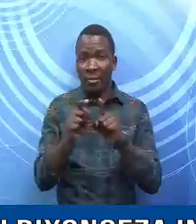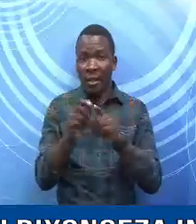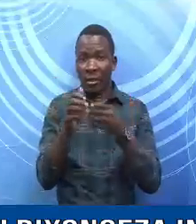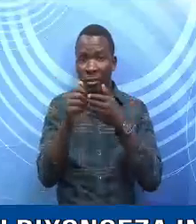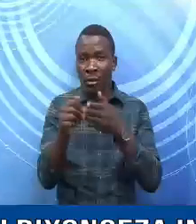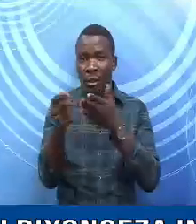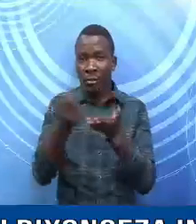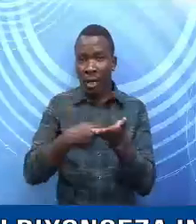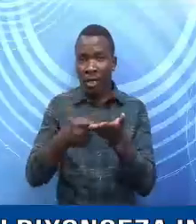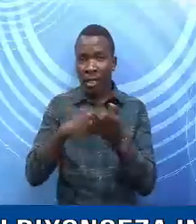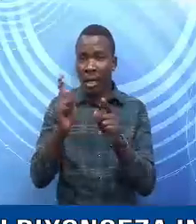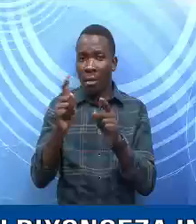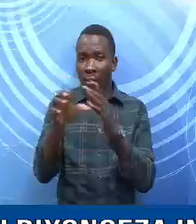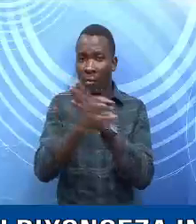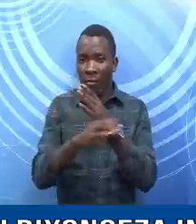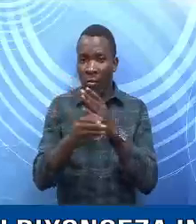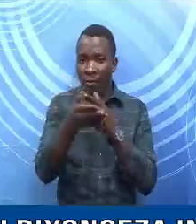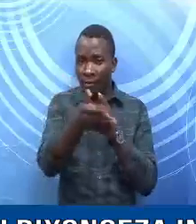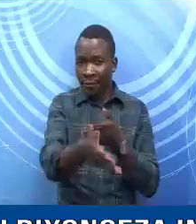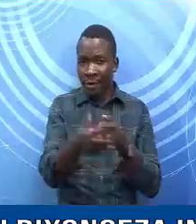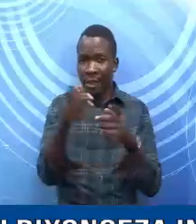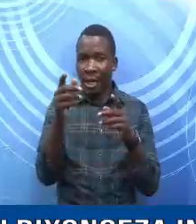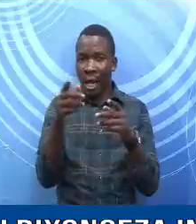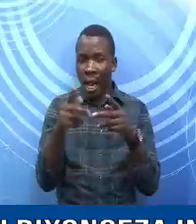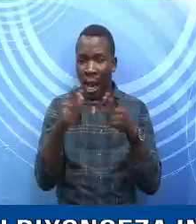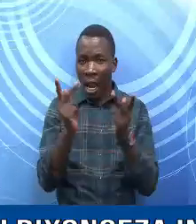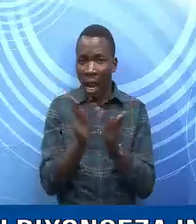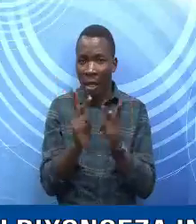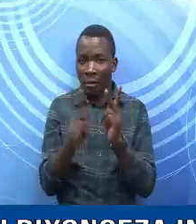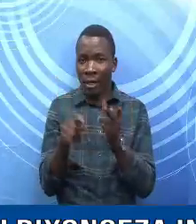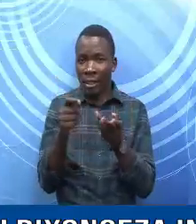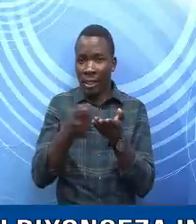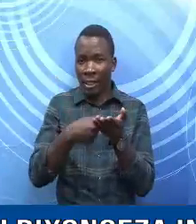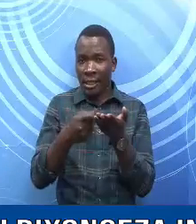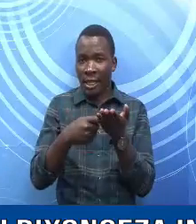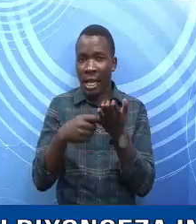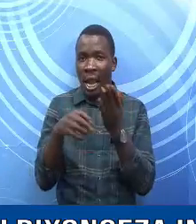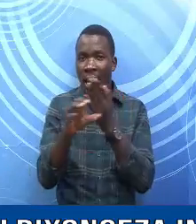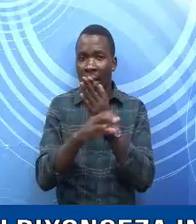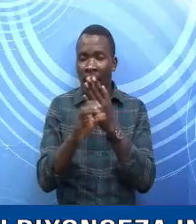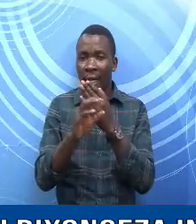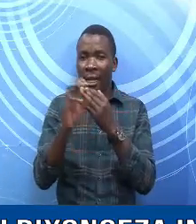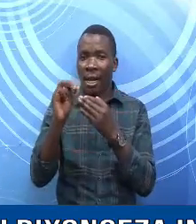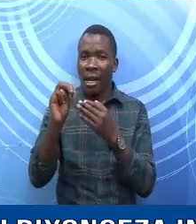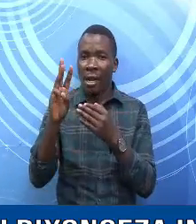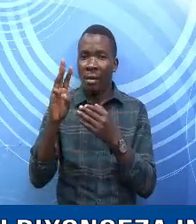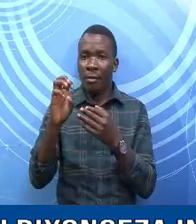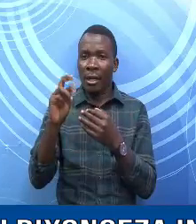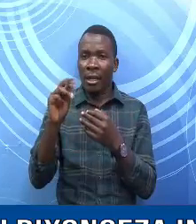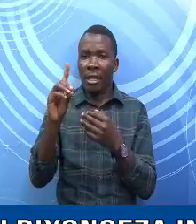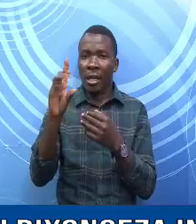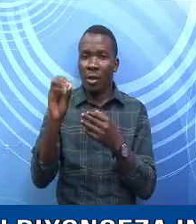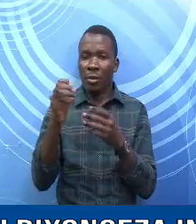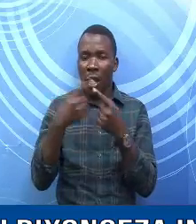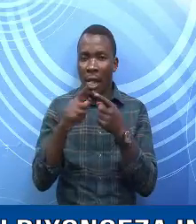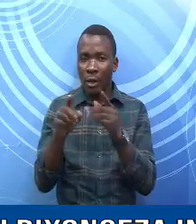ka Ruriba, aho ubwasinye kuri iyi nyandiko y'ubugure bwa rw'akagari ka Mwendo kandi utugari tukaba